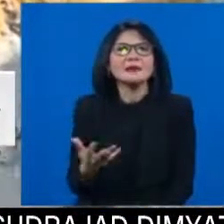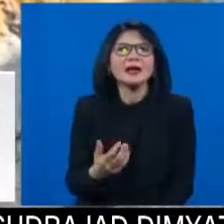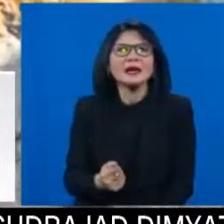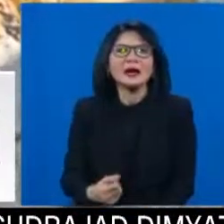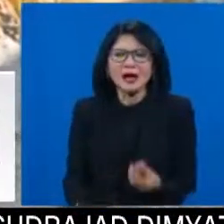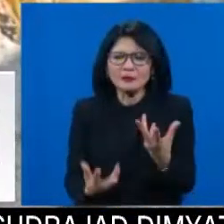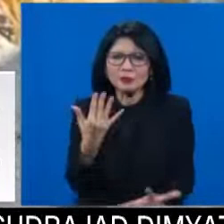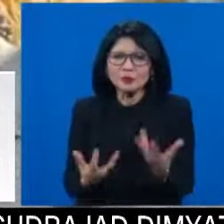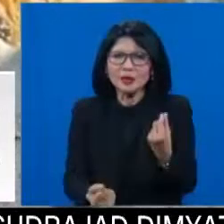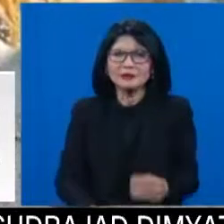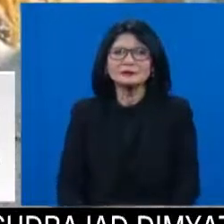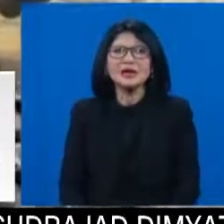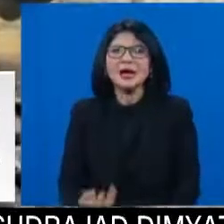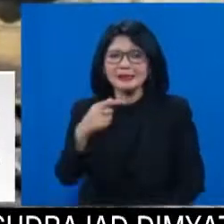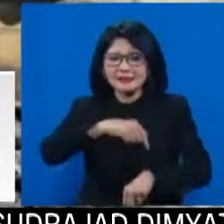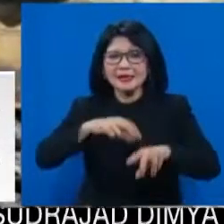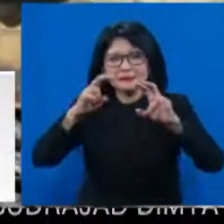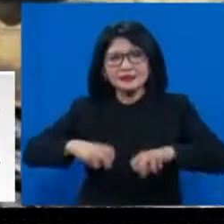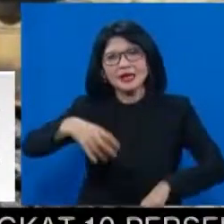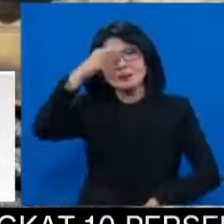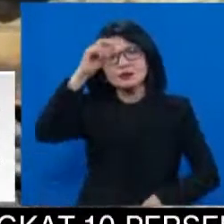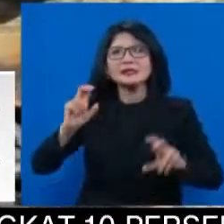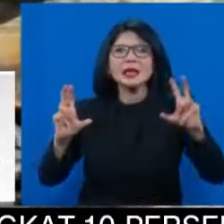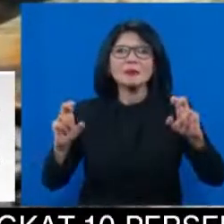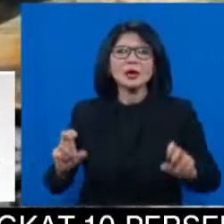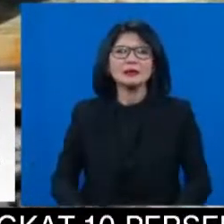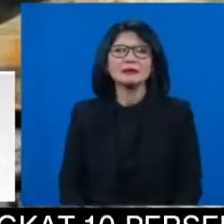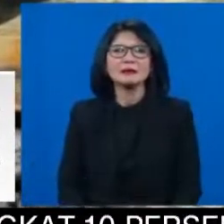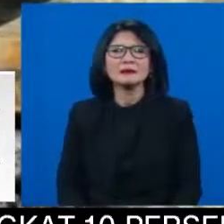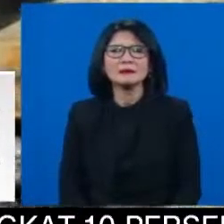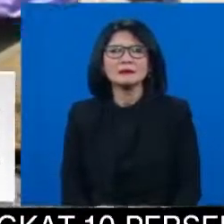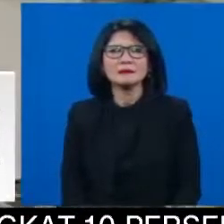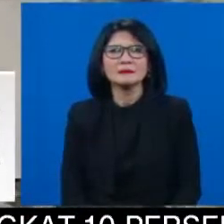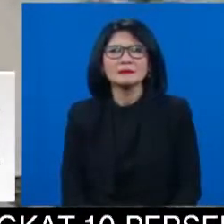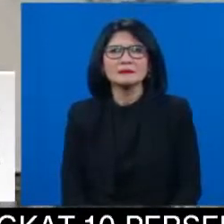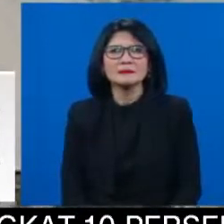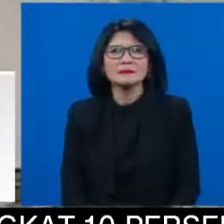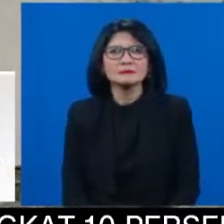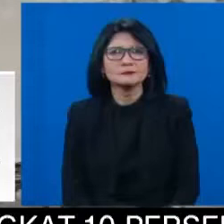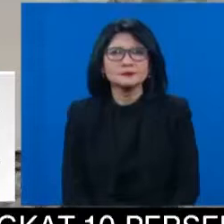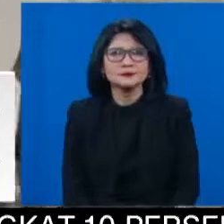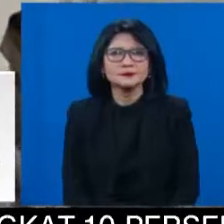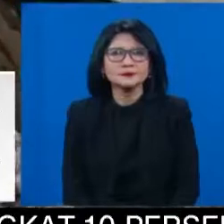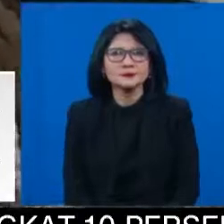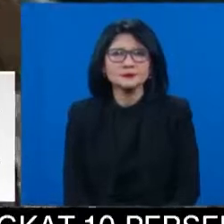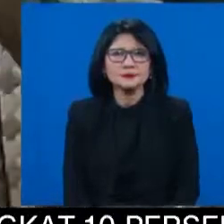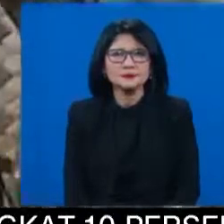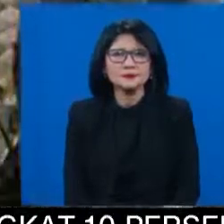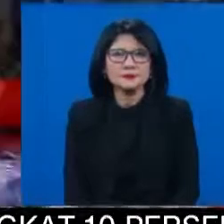Peristiwa kebakaran ini masih dalam penyelidikan petugas Polres Lamongan. Tim Liputan, CNN Indonesia.